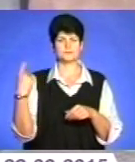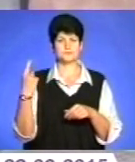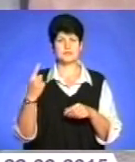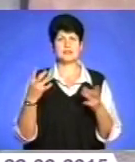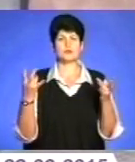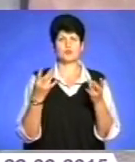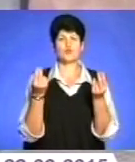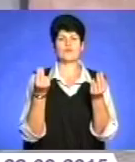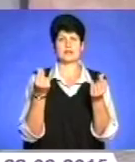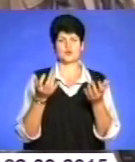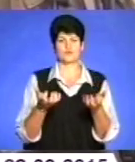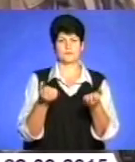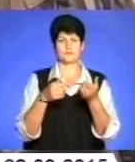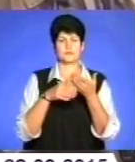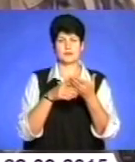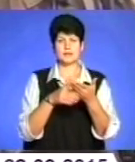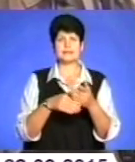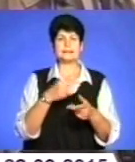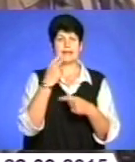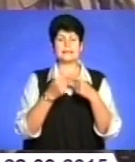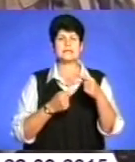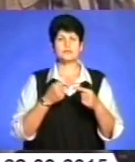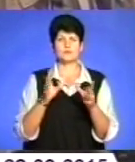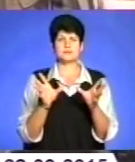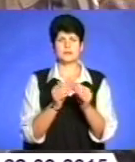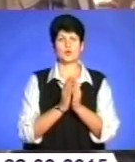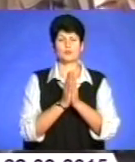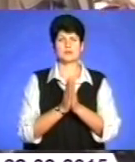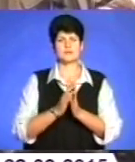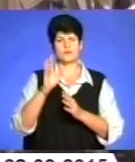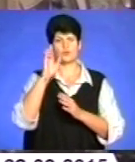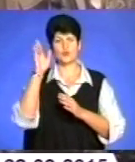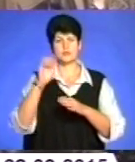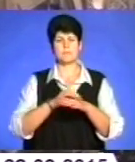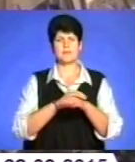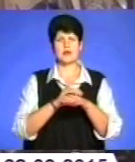необхідну фінансову підтримку. Вже традиційно після спільної молитви та з Божим благословенням від